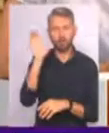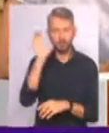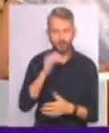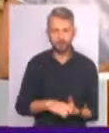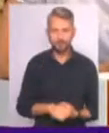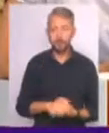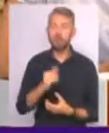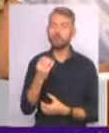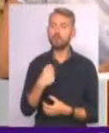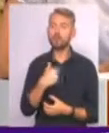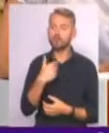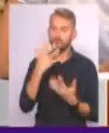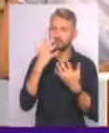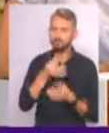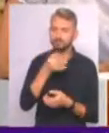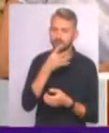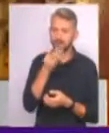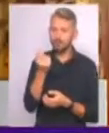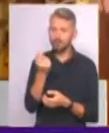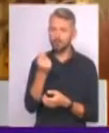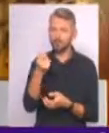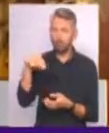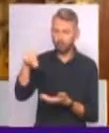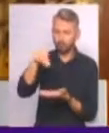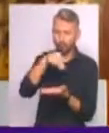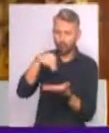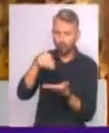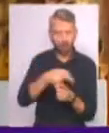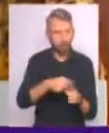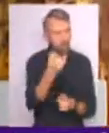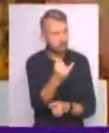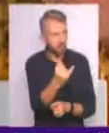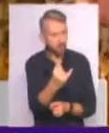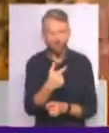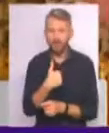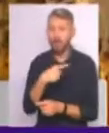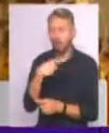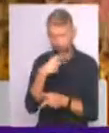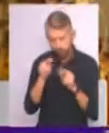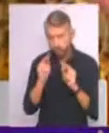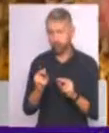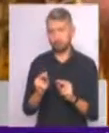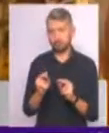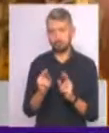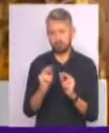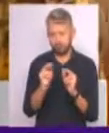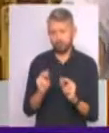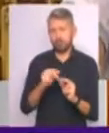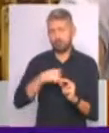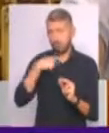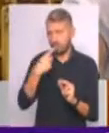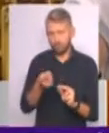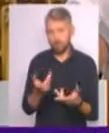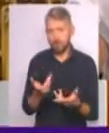І ще я люблю зверху трошки присолити. Я говорю трошечки. Я говорю абсолютну правду, от так, як воно є. Можливо, це не